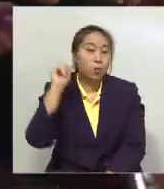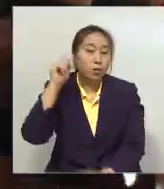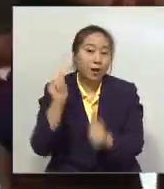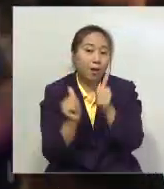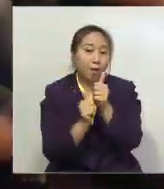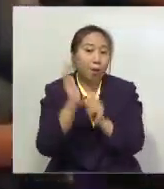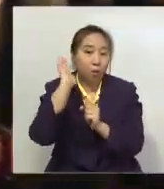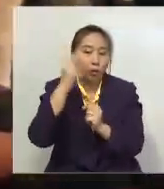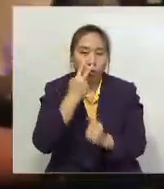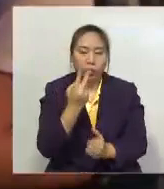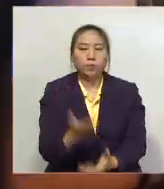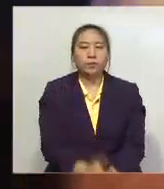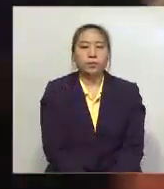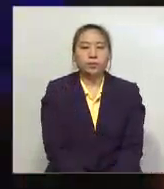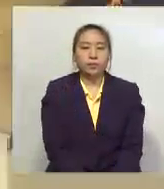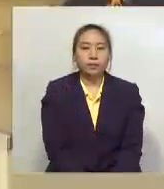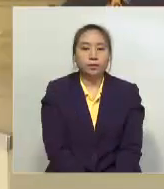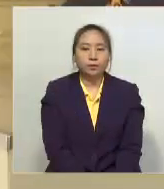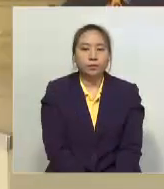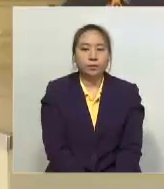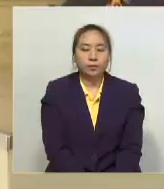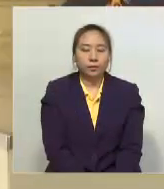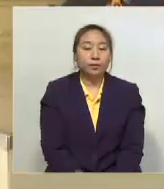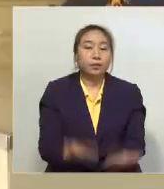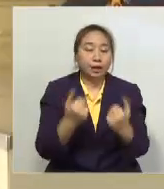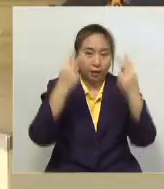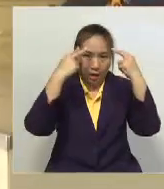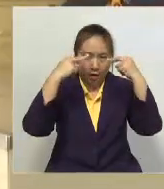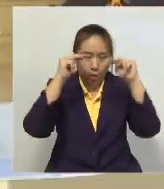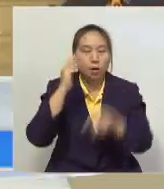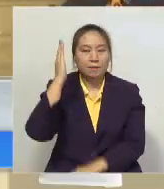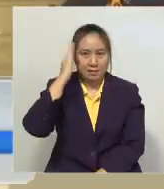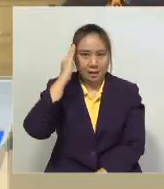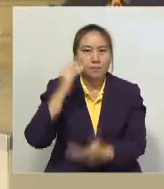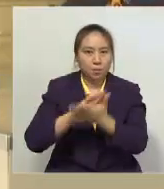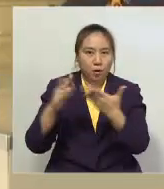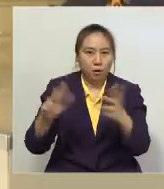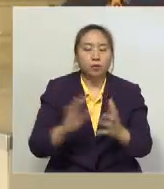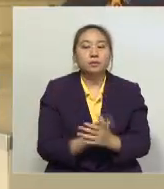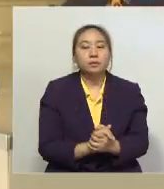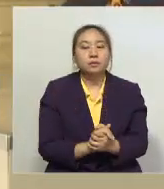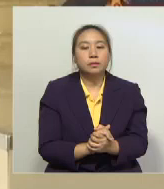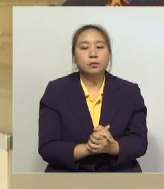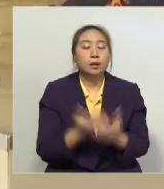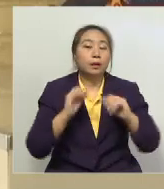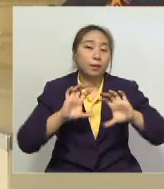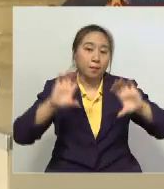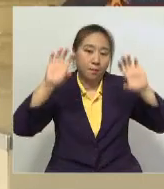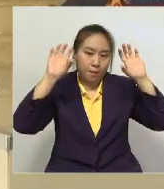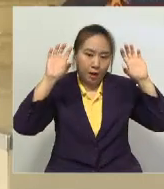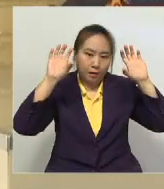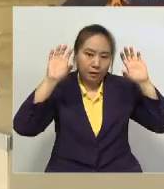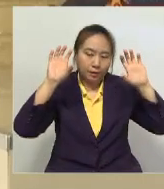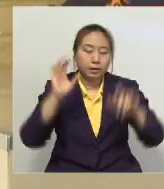เอกหญิงทักษดาดูครับ ท่านได้รับทราบสถานการณ์ต่างๆเป็นที่เรียบร้อยแล้วนะคะในส่วนของรัฐบาลเองรัฐบา